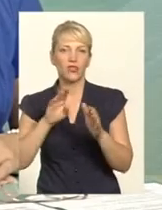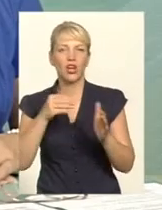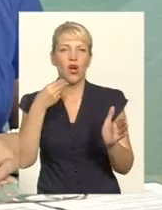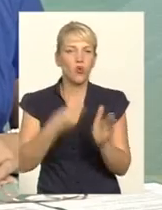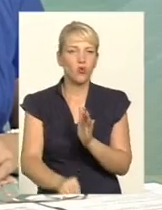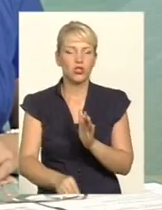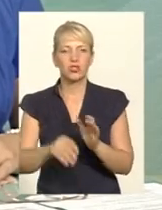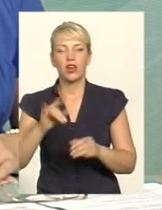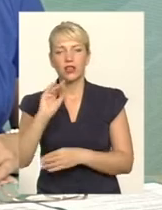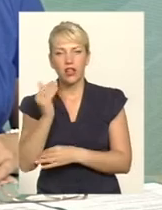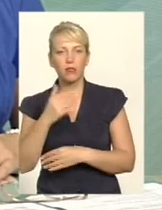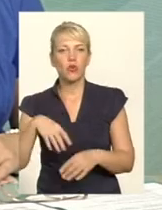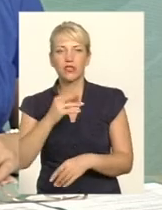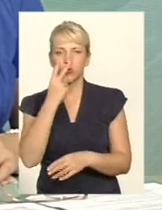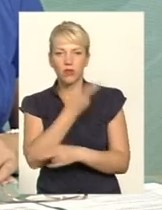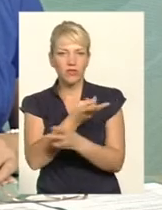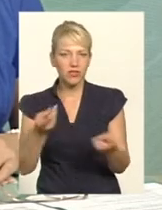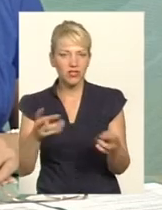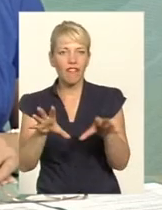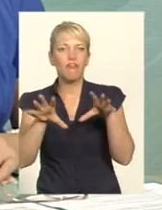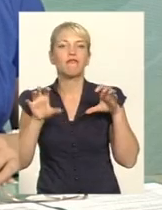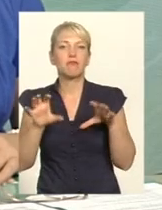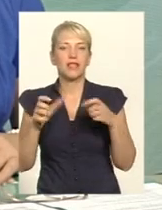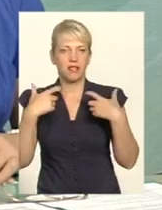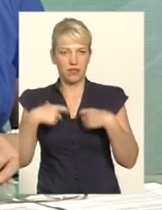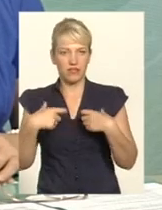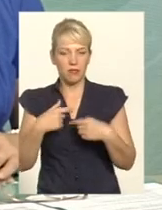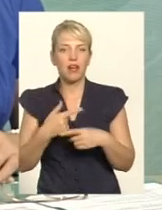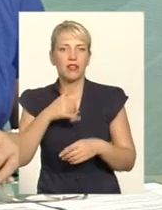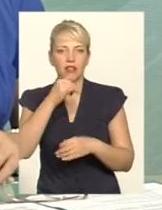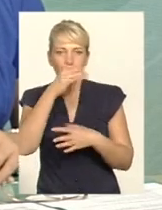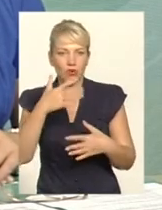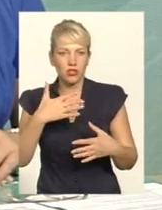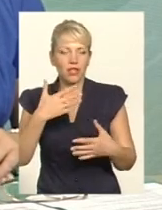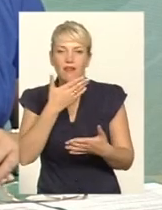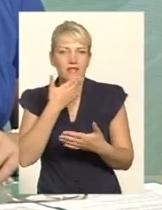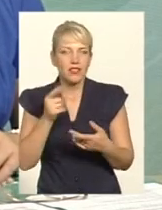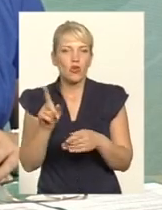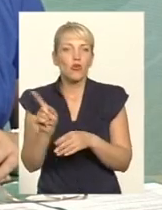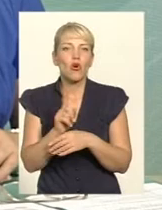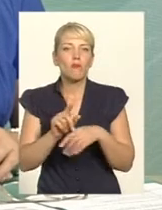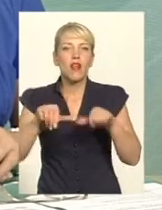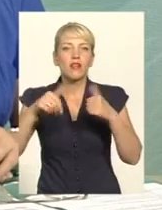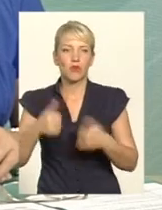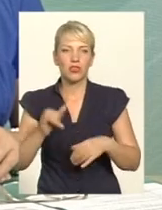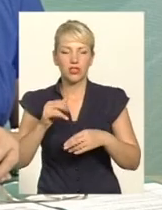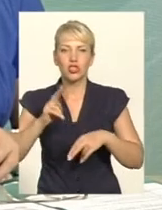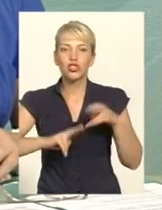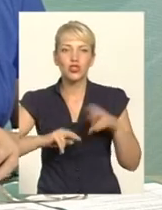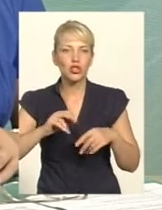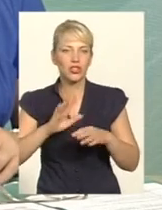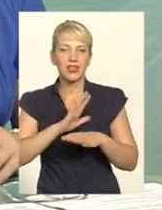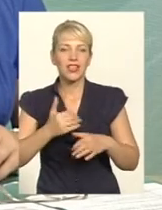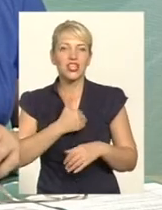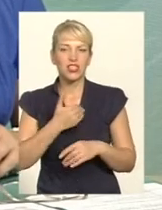и растет, тоже впитывает это, и он потом не имеет нормальной модели и строит, не желая того, он